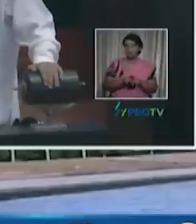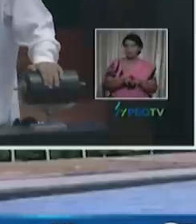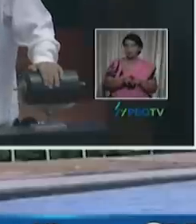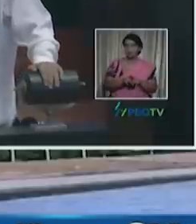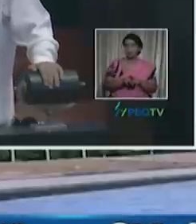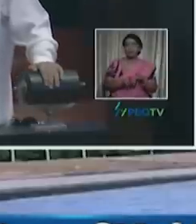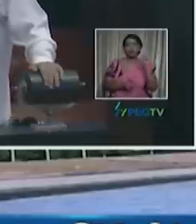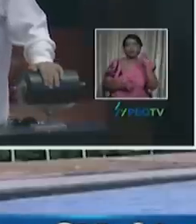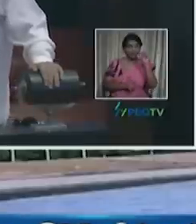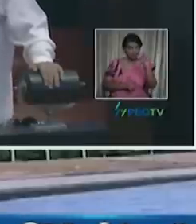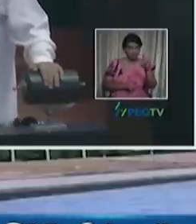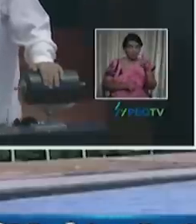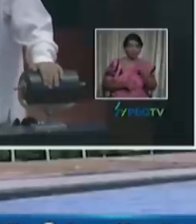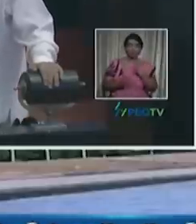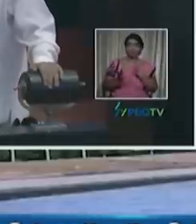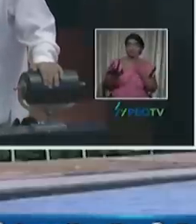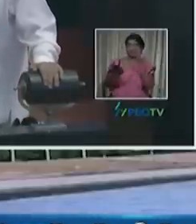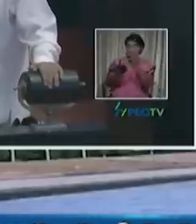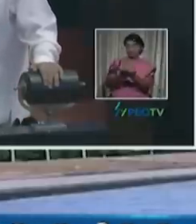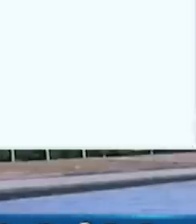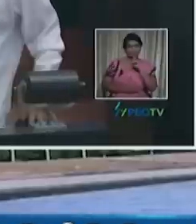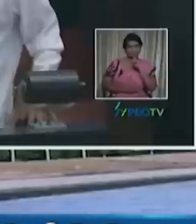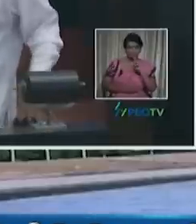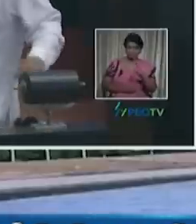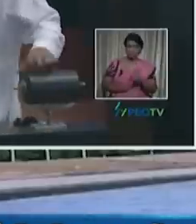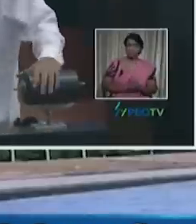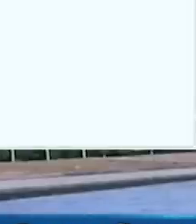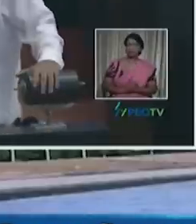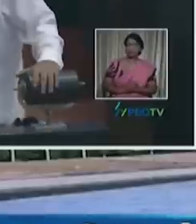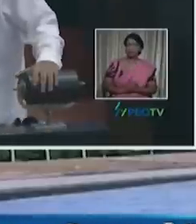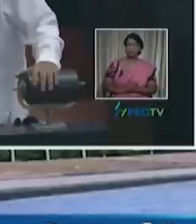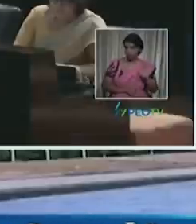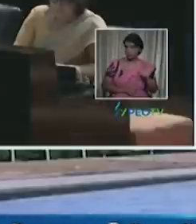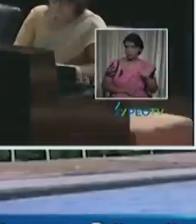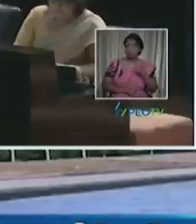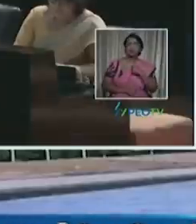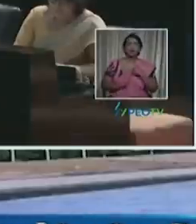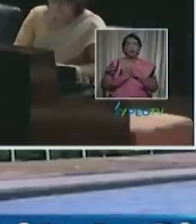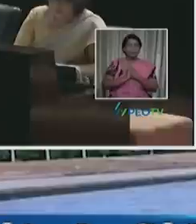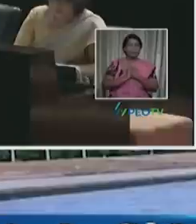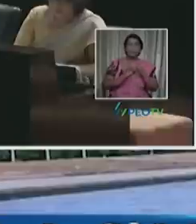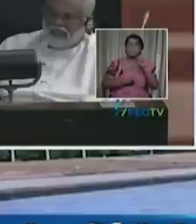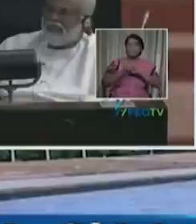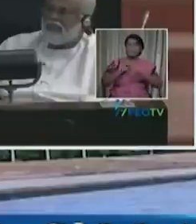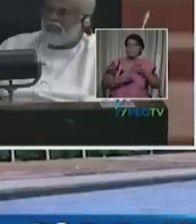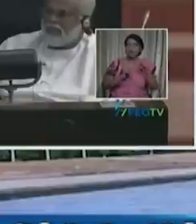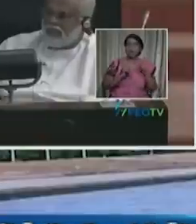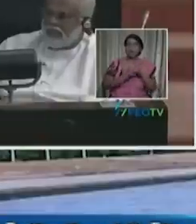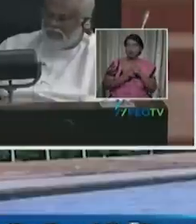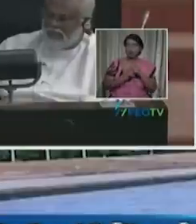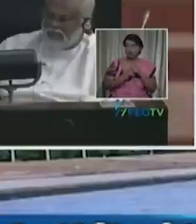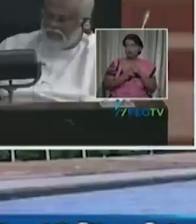එයනුව සමගි ජන බලවේගයේ නායක සජිත් ප්‍රේමදාස විසින් පාර්ලිමේන්තු මන්ත්‍රී ඩලස් අලහප්පෙරුමගේ නව යෝජනා කළා. එය පාර්ලිමේන්තු